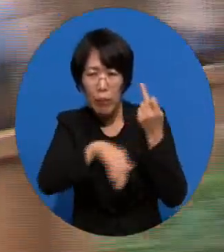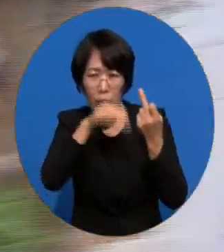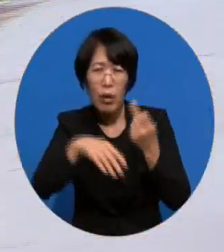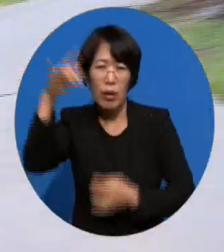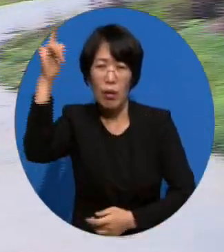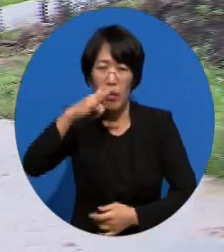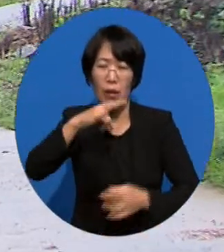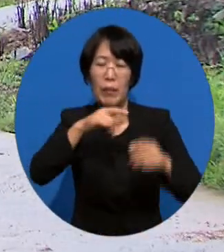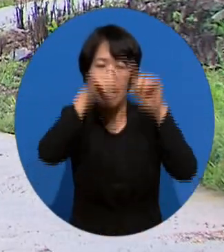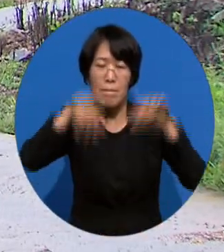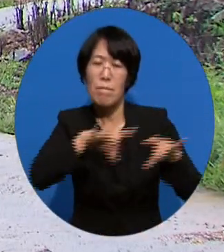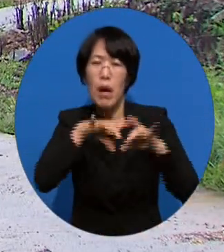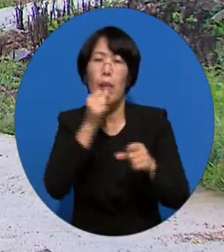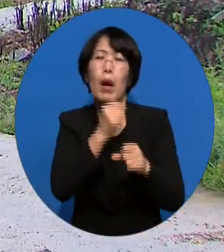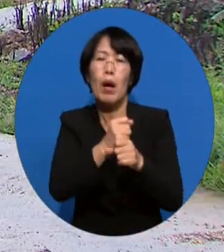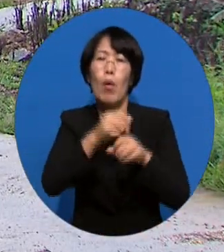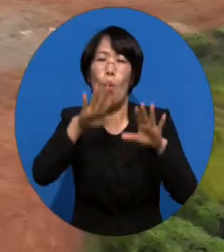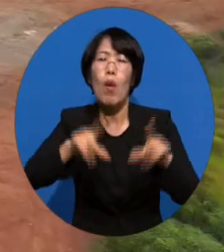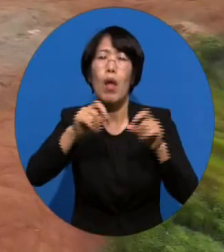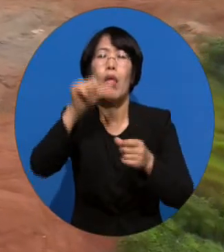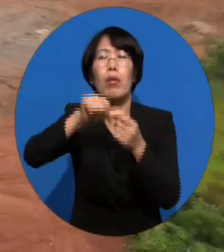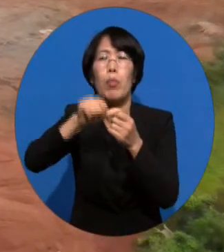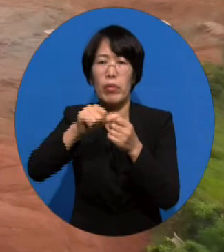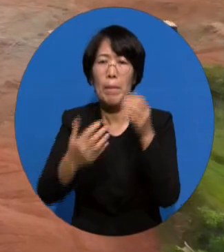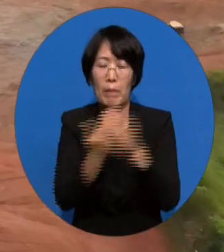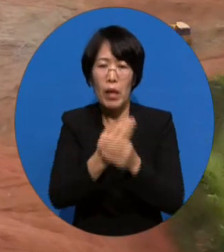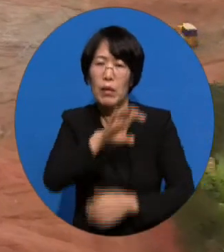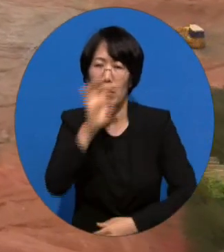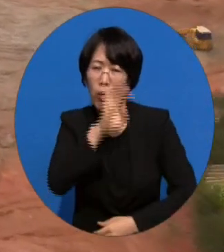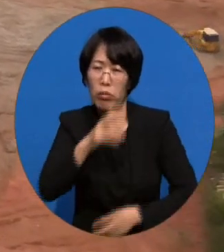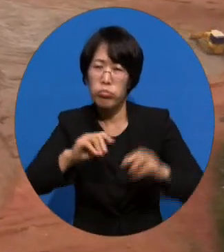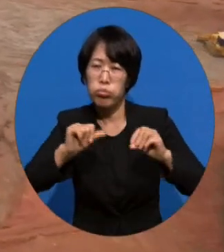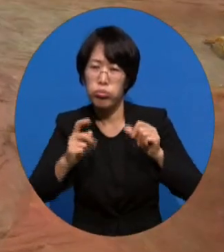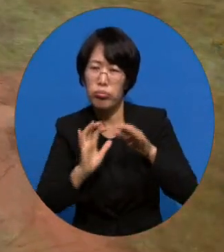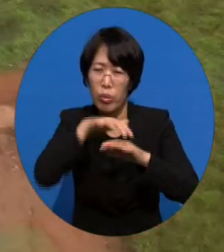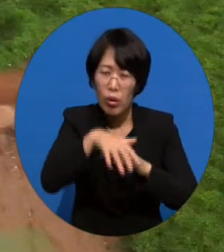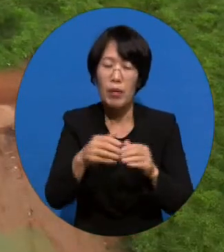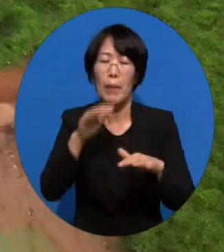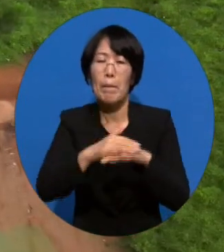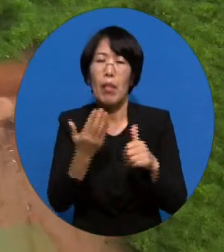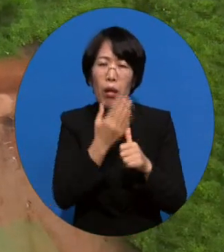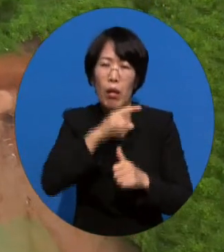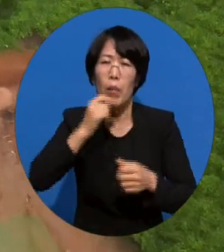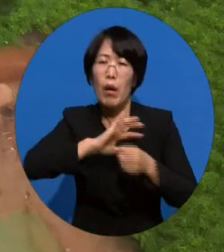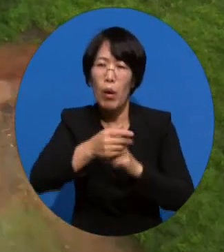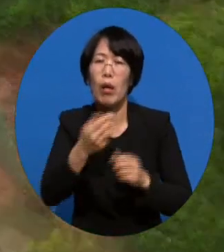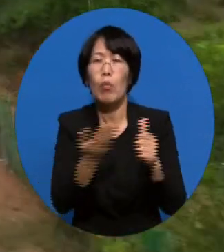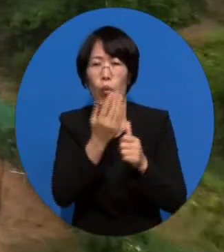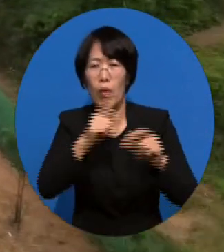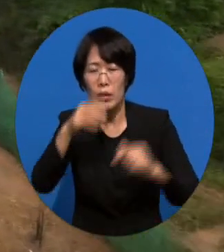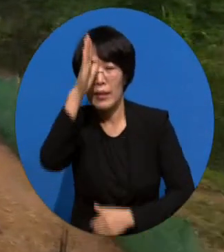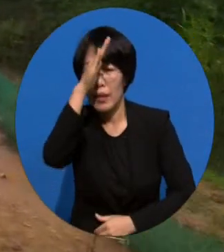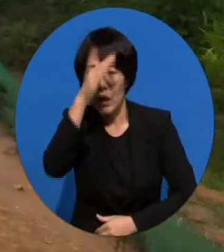공사가 시작된 이후 올해만 벌써 다섯 번째입니다. 반복되는 토사 피해에 밭작물이나 과수농사는 물론 달기나